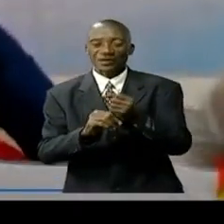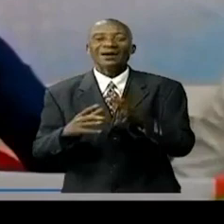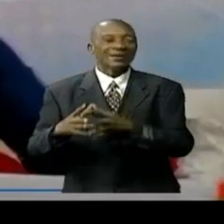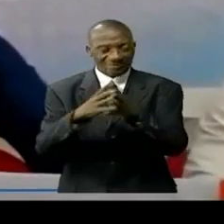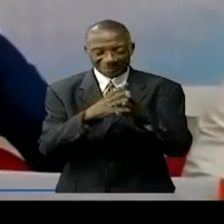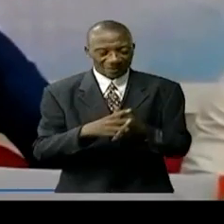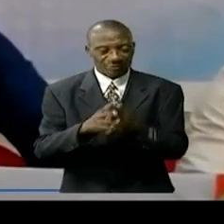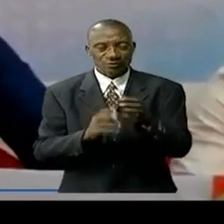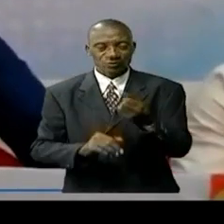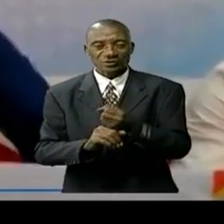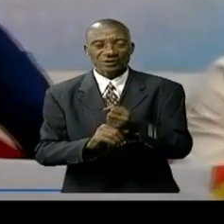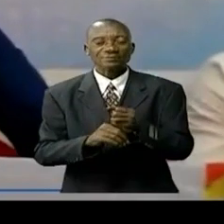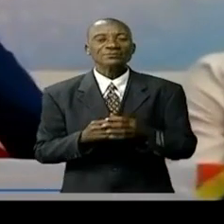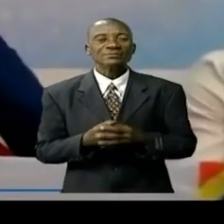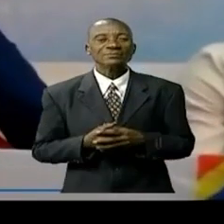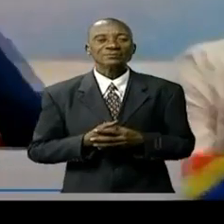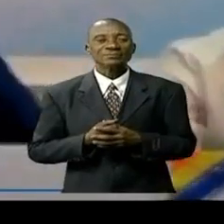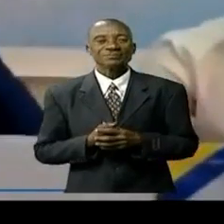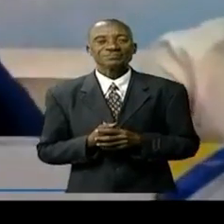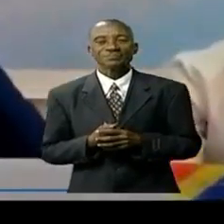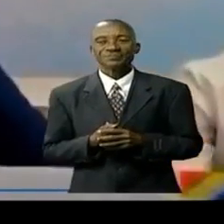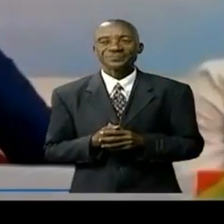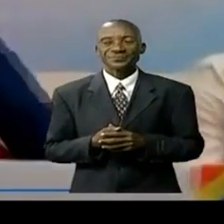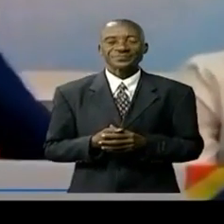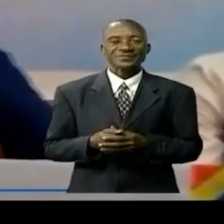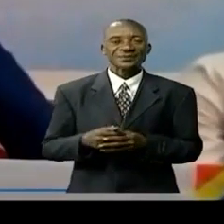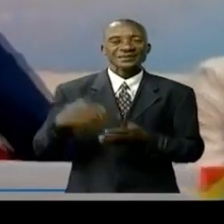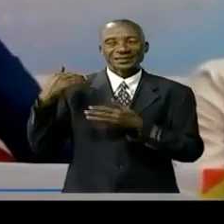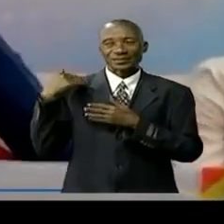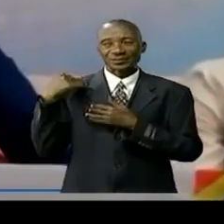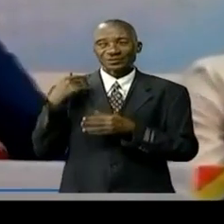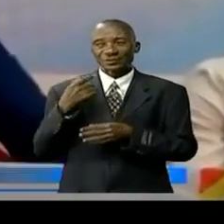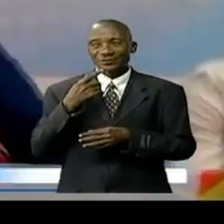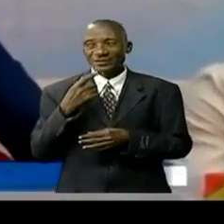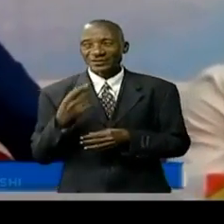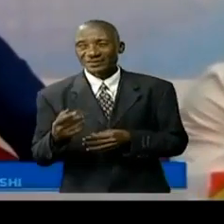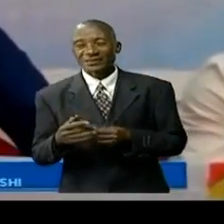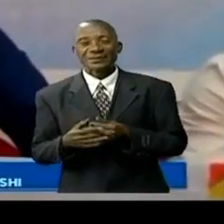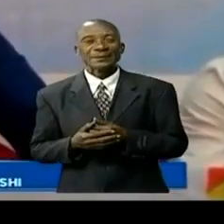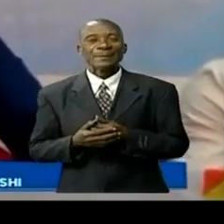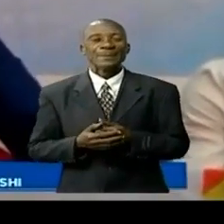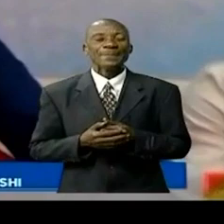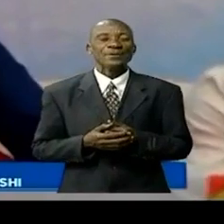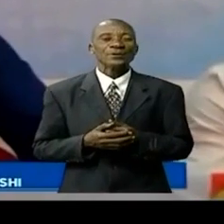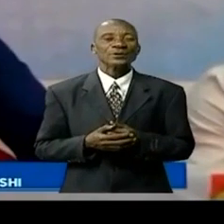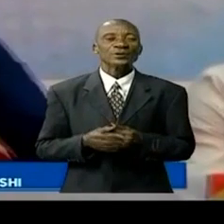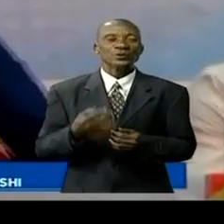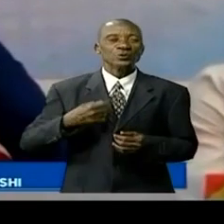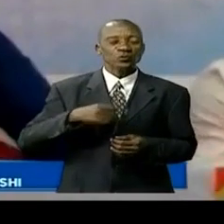2023, la base de l'IDPS doit être unie.